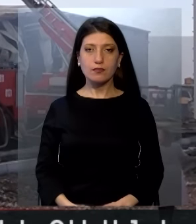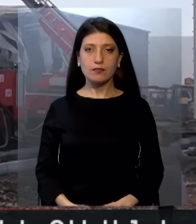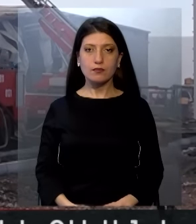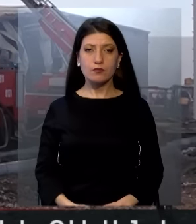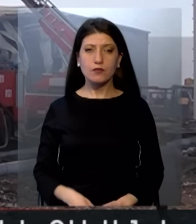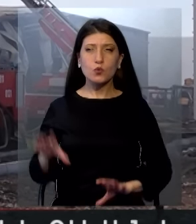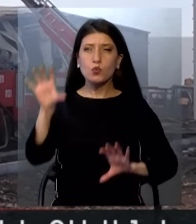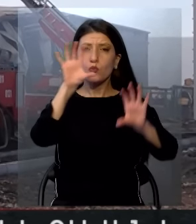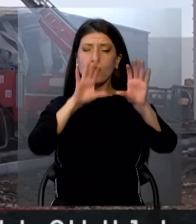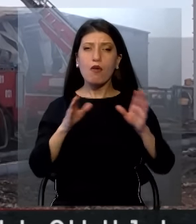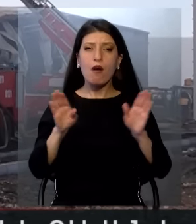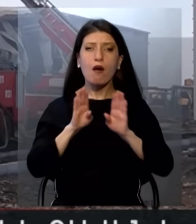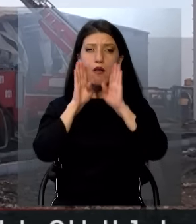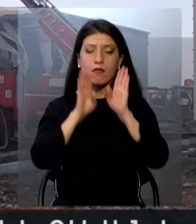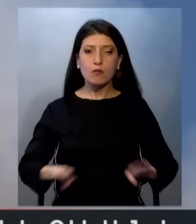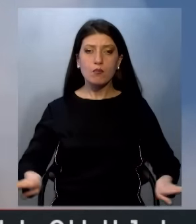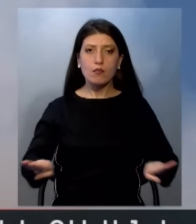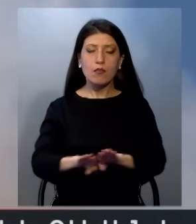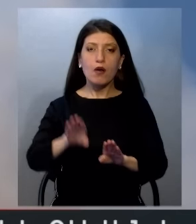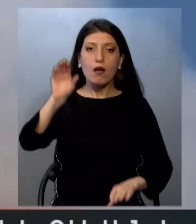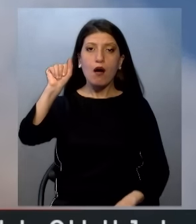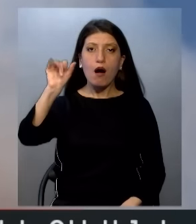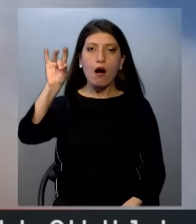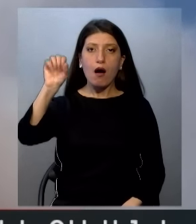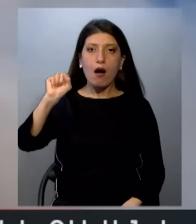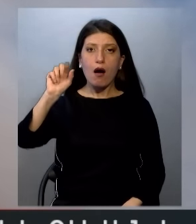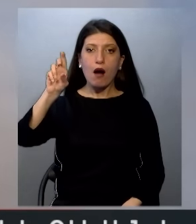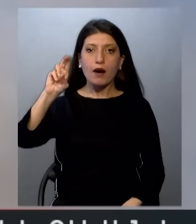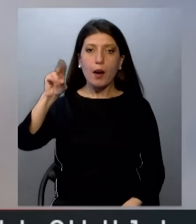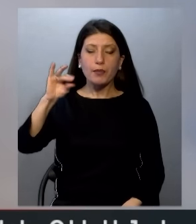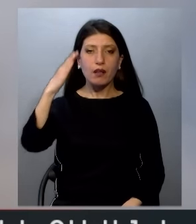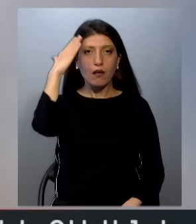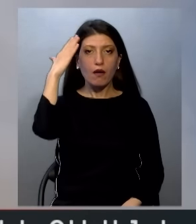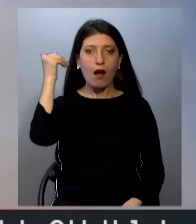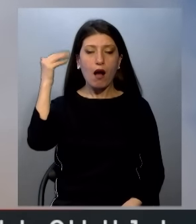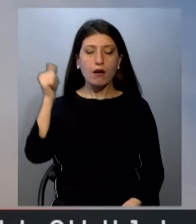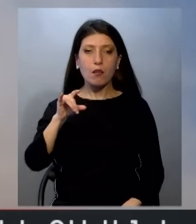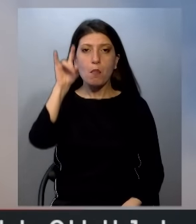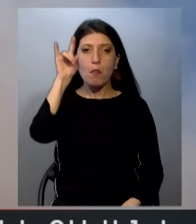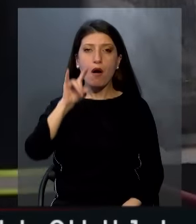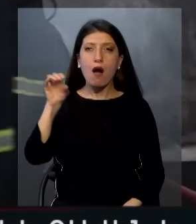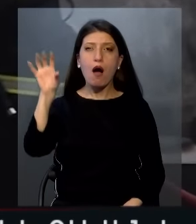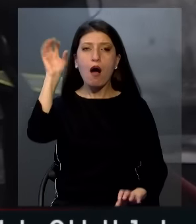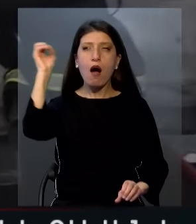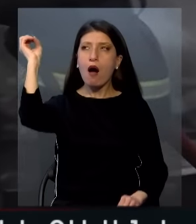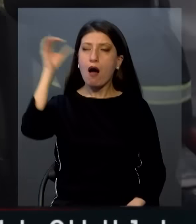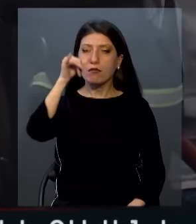Թանձրծուխն է առավոտյան փակել արաբկիրցիների ու քանաքերցիների պատուհաններից ներս ընկնող արևի շողերը։